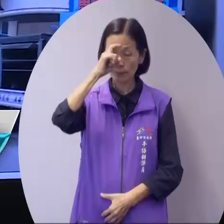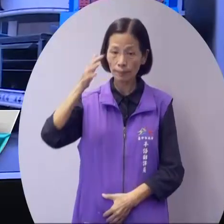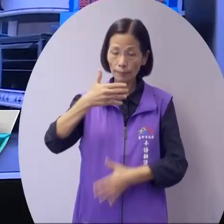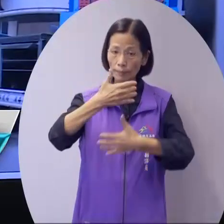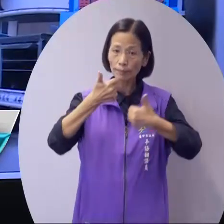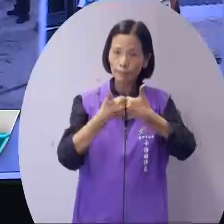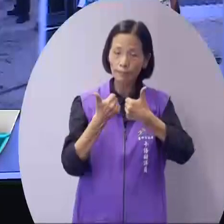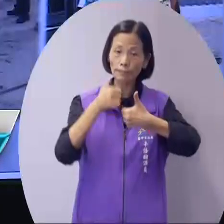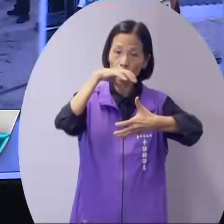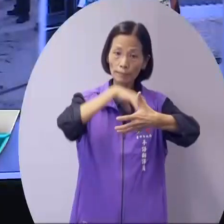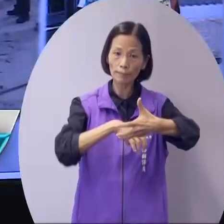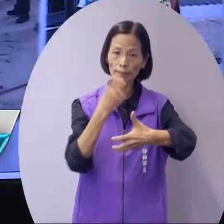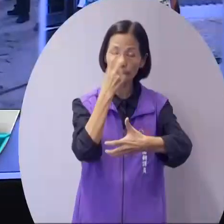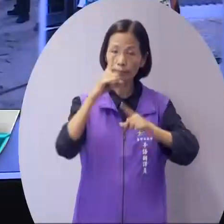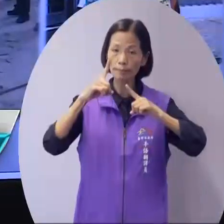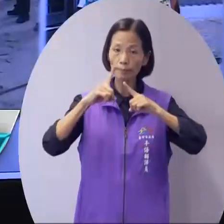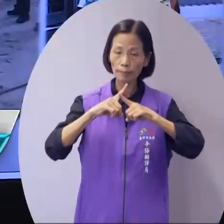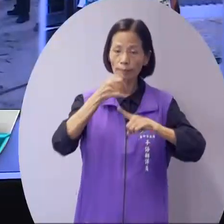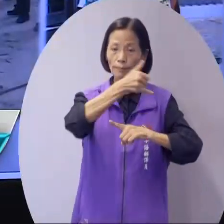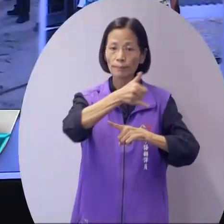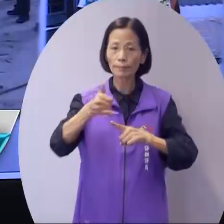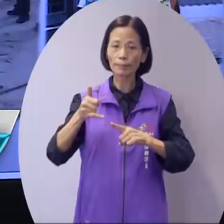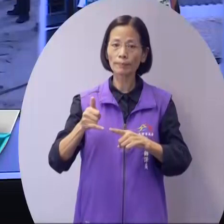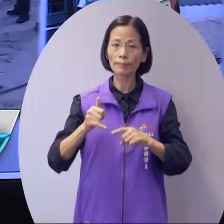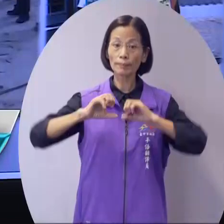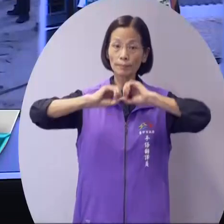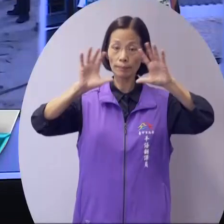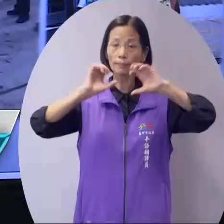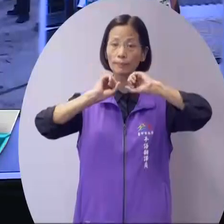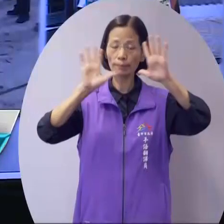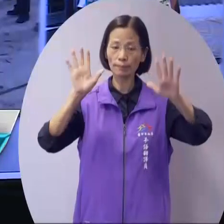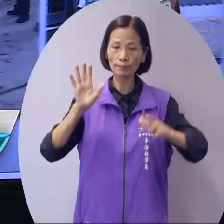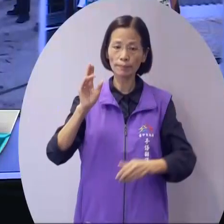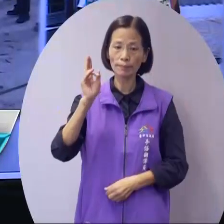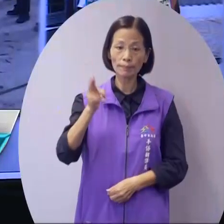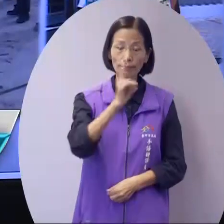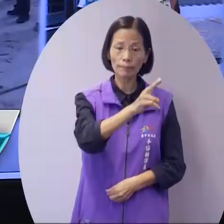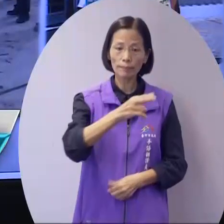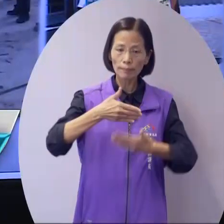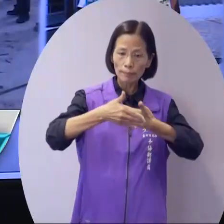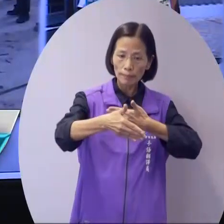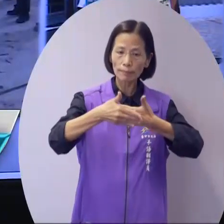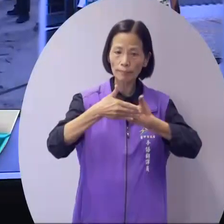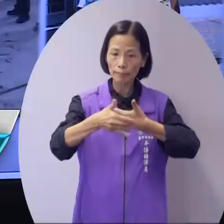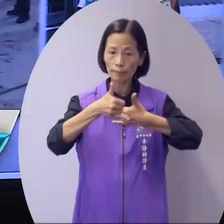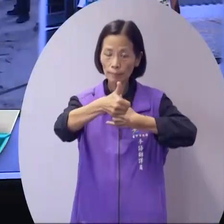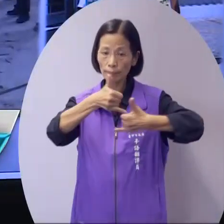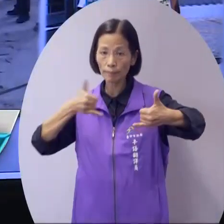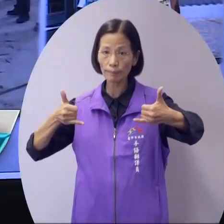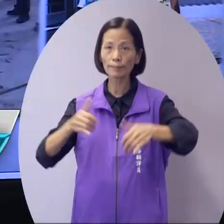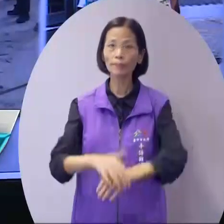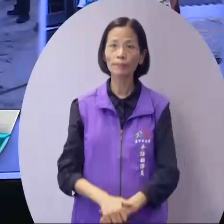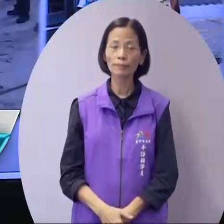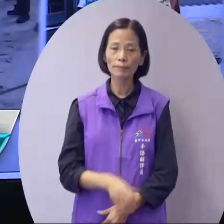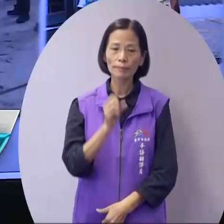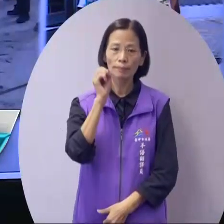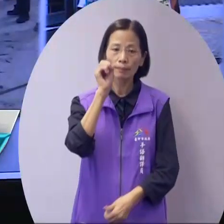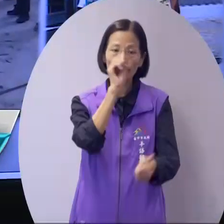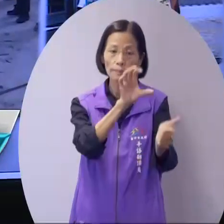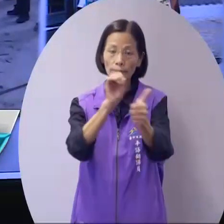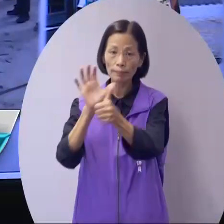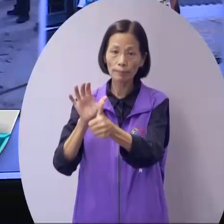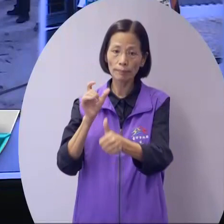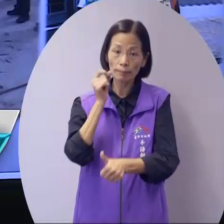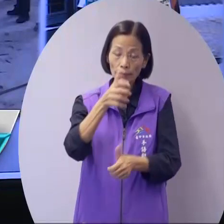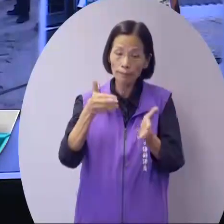安排场内督导人员加强督导民众的保持社交距离，并劝导民众